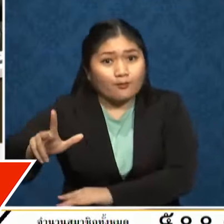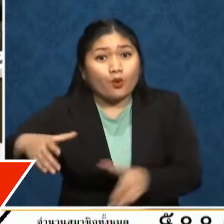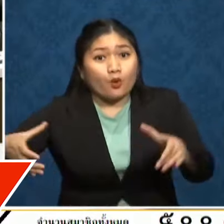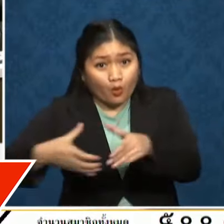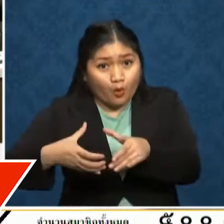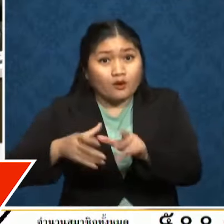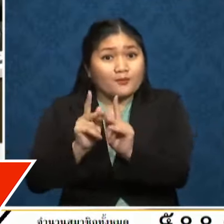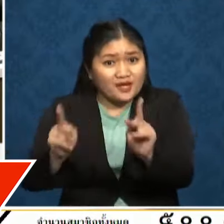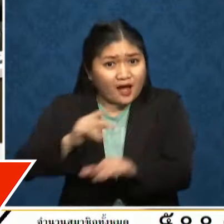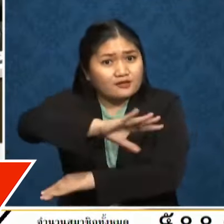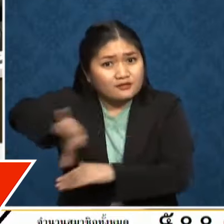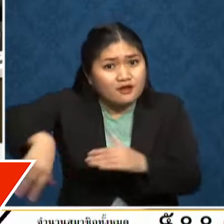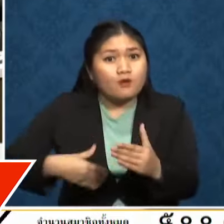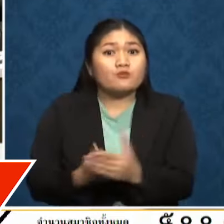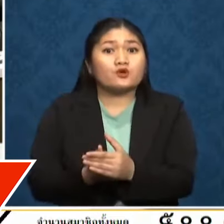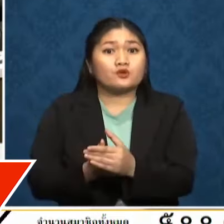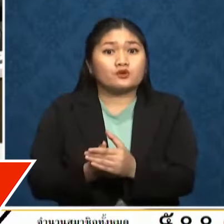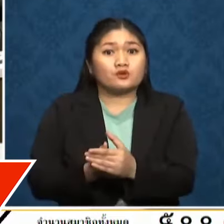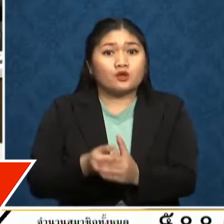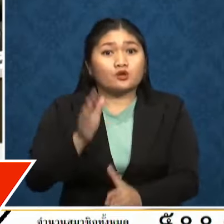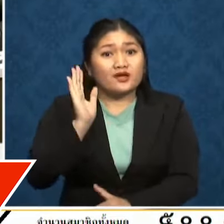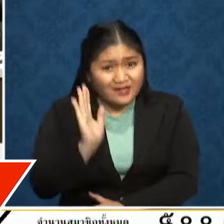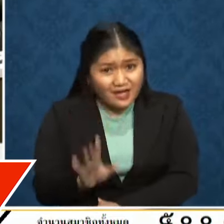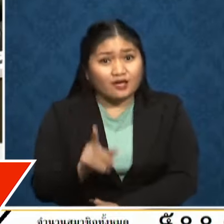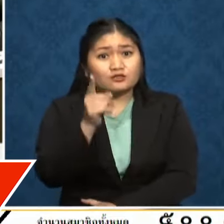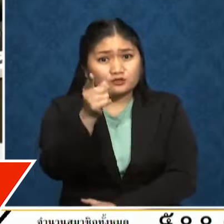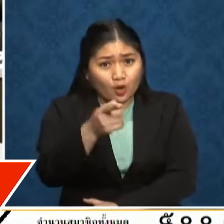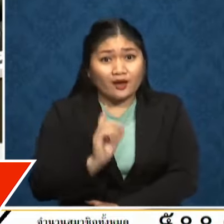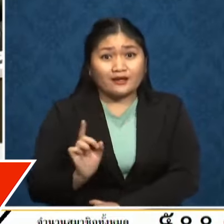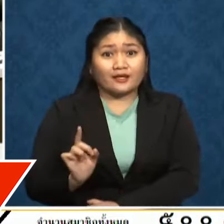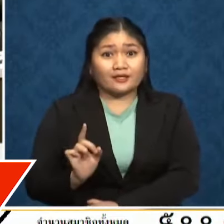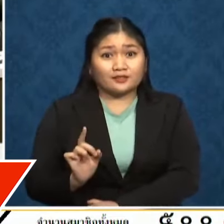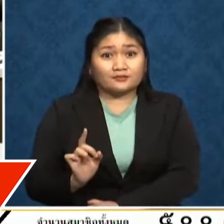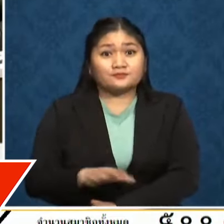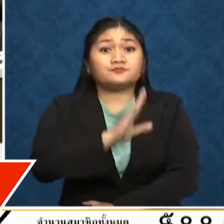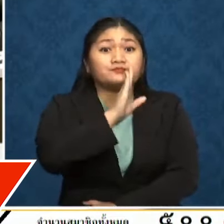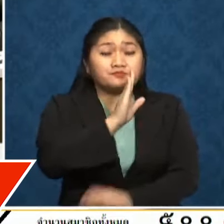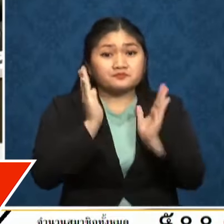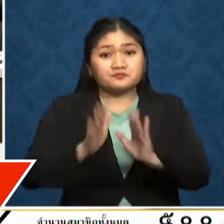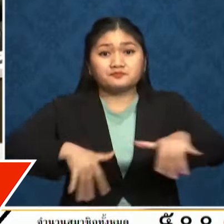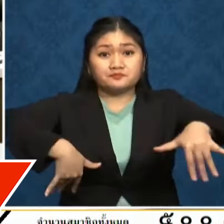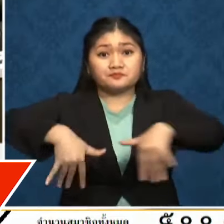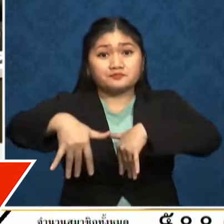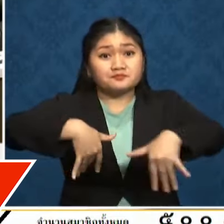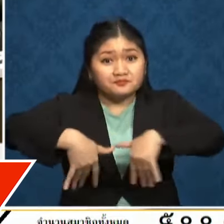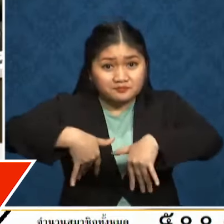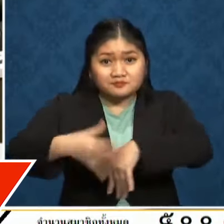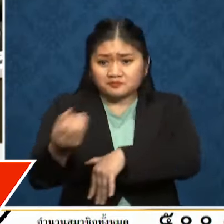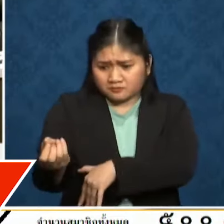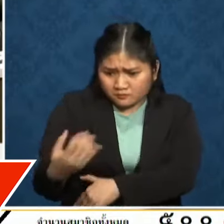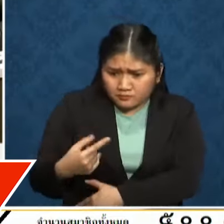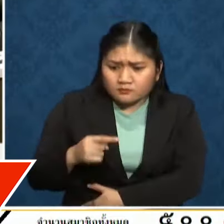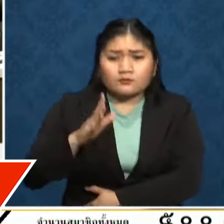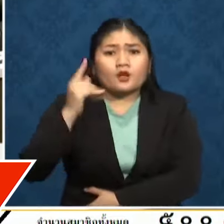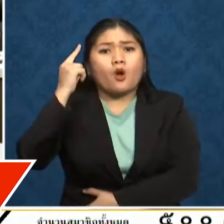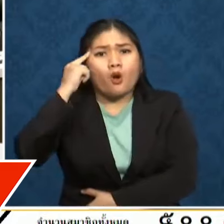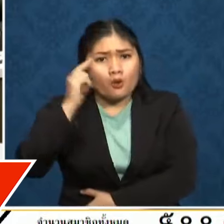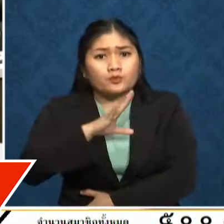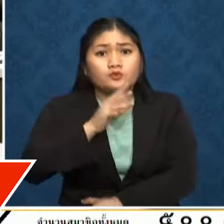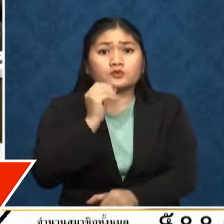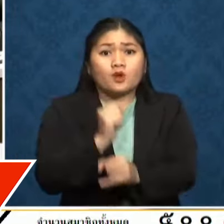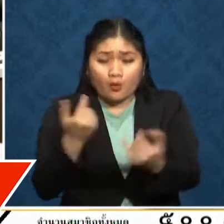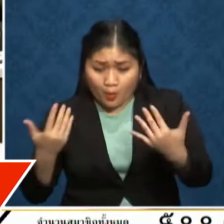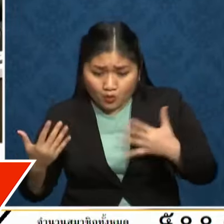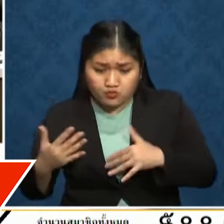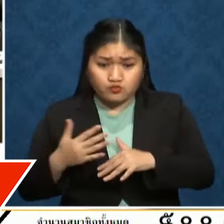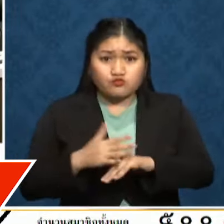ทั้งหมดไนี้ครัคคำตอบว่าภาคประชาชนทท่านผู้ถึงนั้นจะสามารถเข